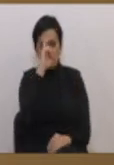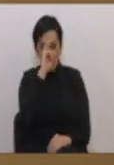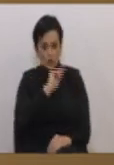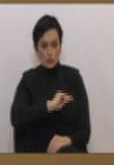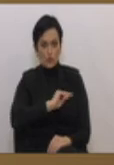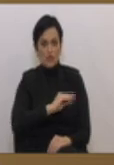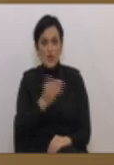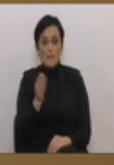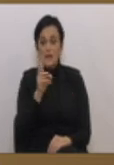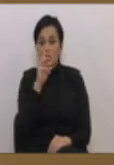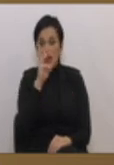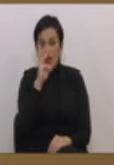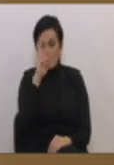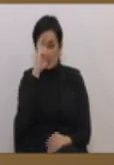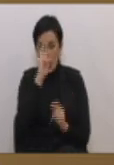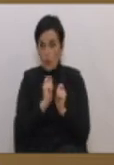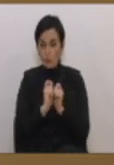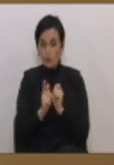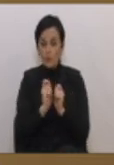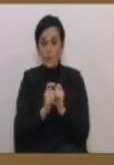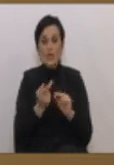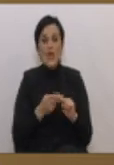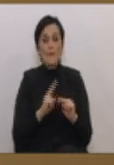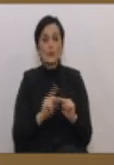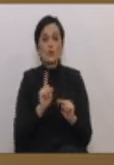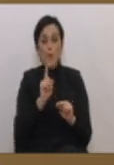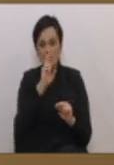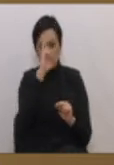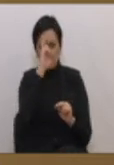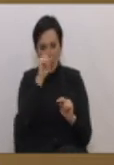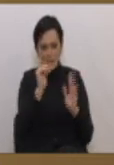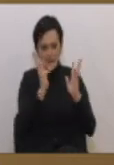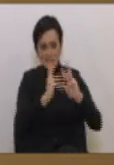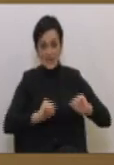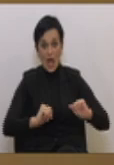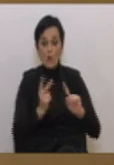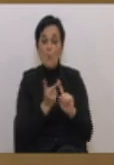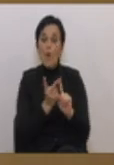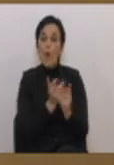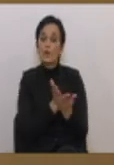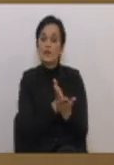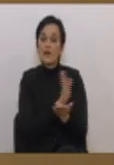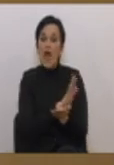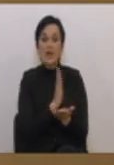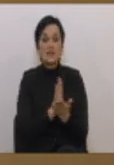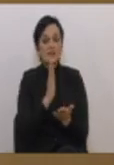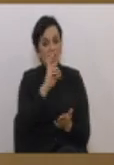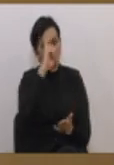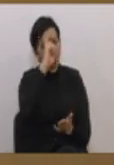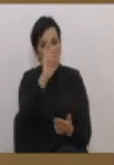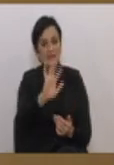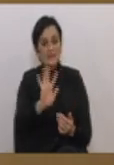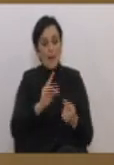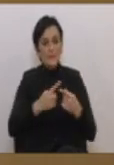მას ხელფას სახელმწიფო უხდის იმისათვის რომ ეს სახელმწიფო დაანგრიოს მეორე ნაწილი კი არის ის